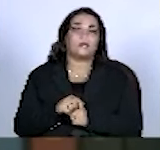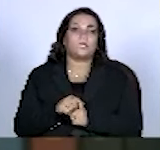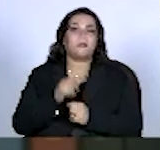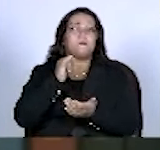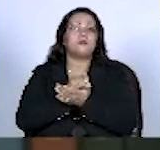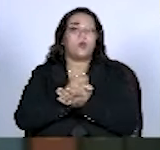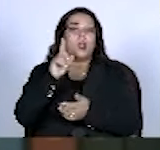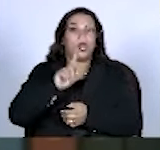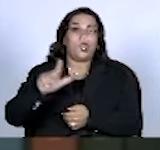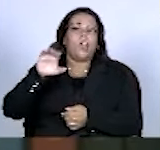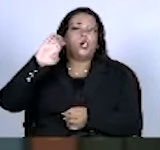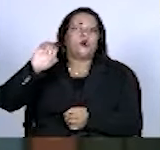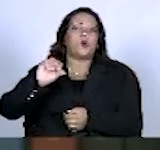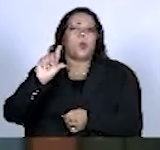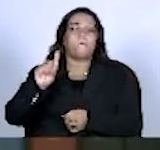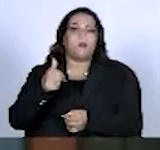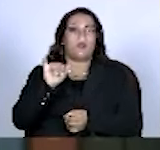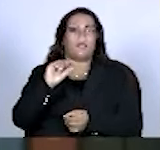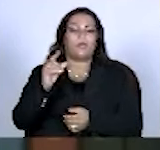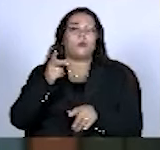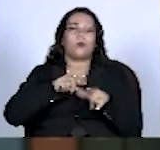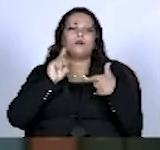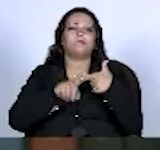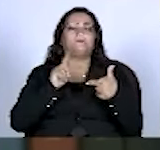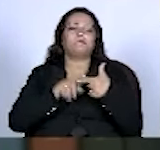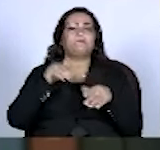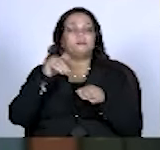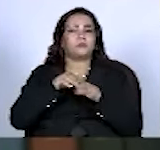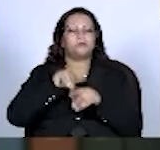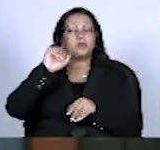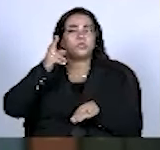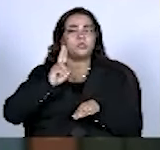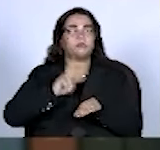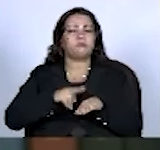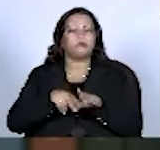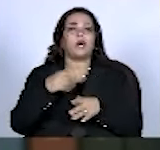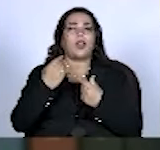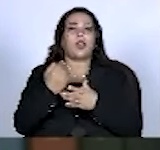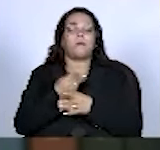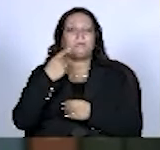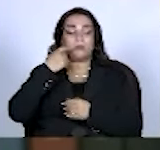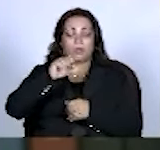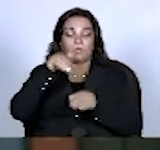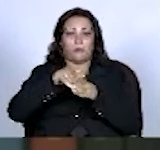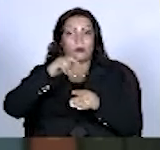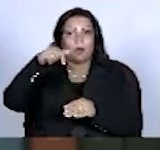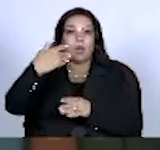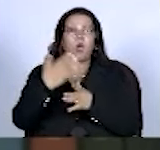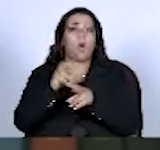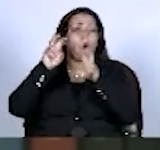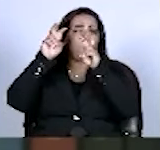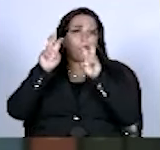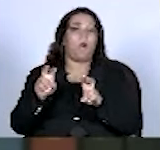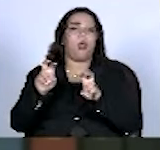الرئيس جو بايدن ونائبته المرشحه الديمقراطيه في الانتخابات المقبله ان يكبحه